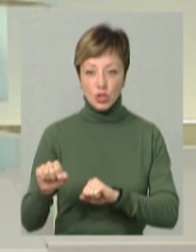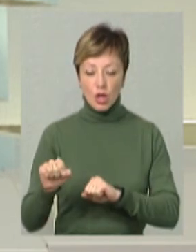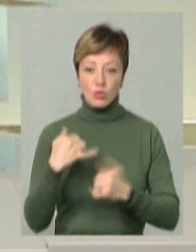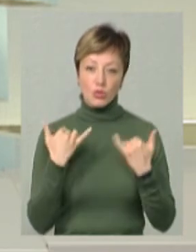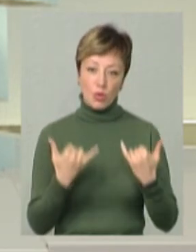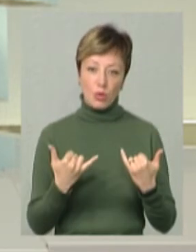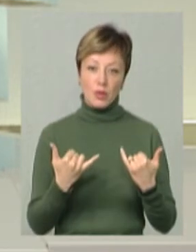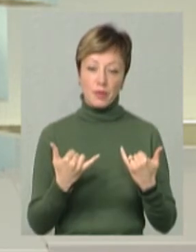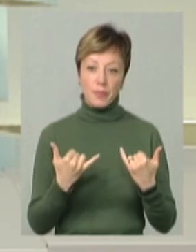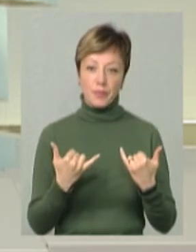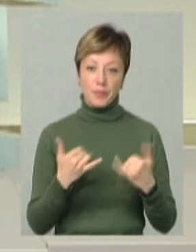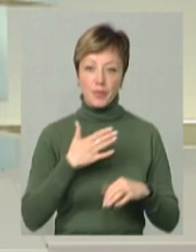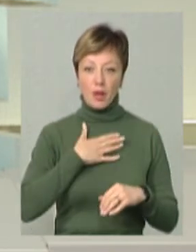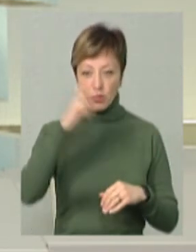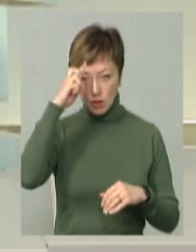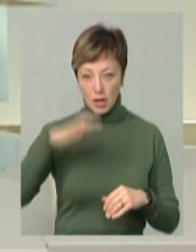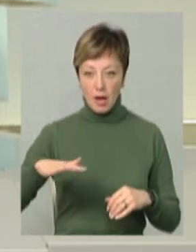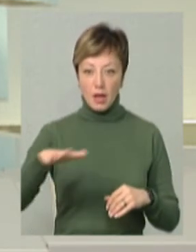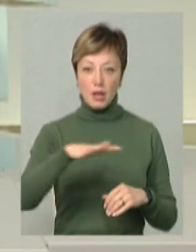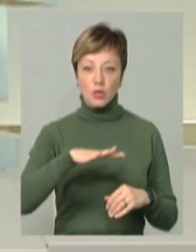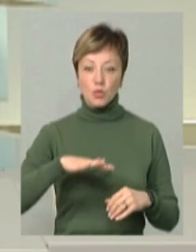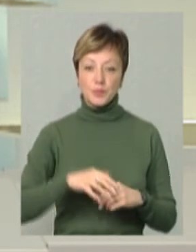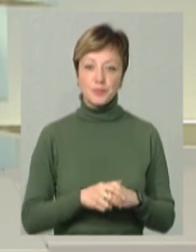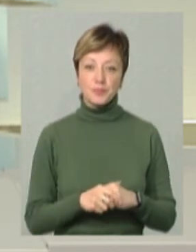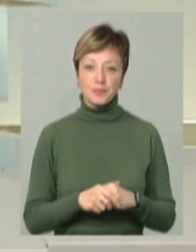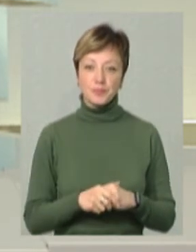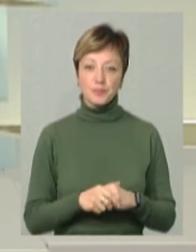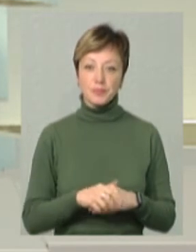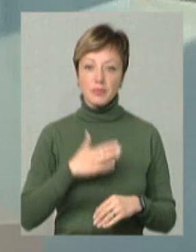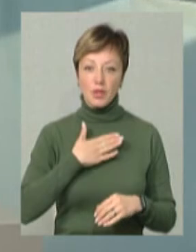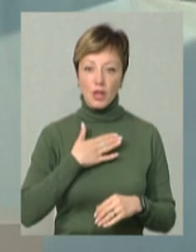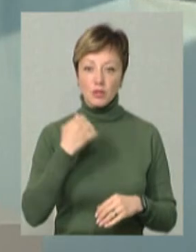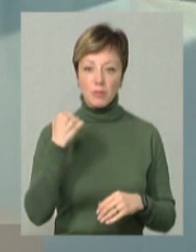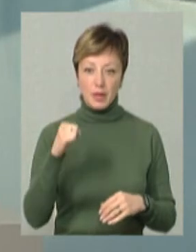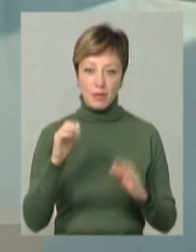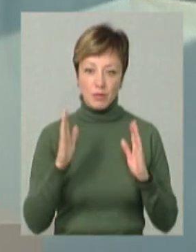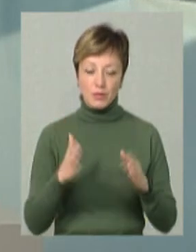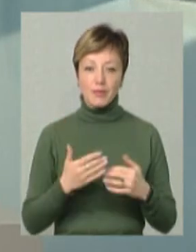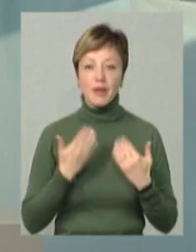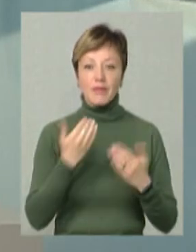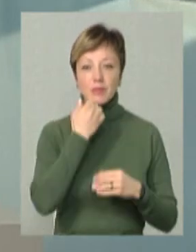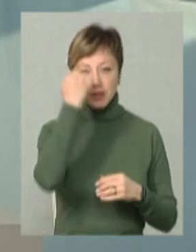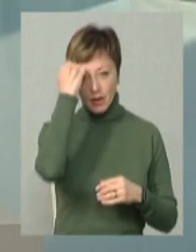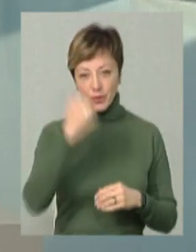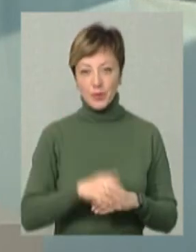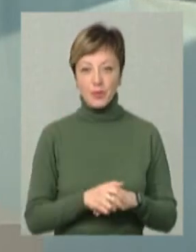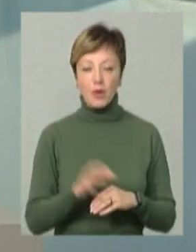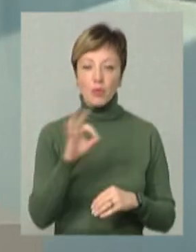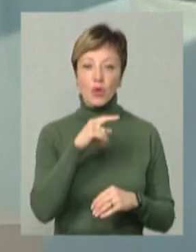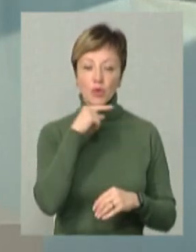захищають сьогодні нашу країну, і нашій перемозі. Я вам дякую.